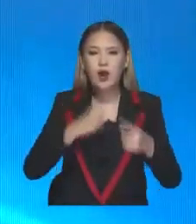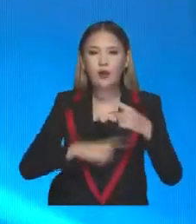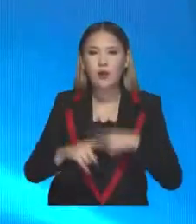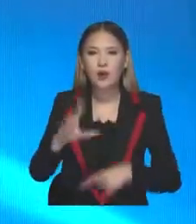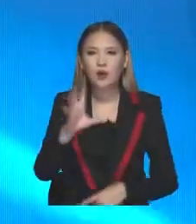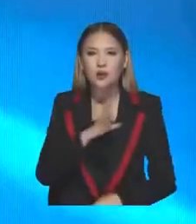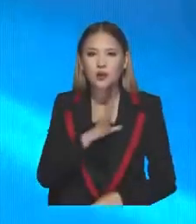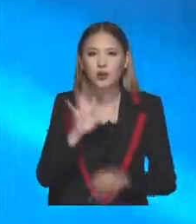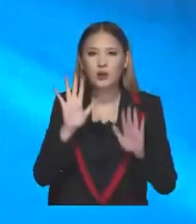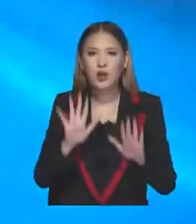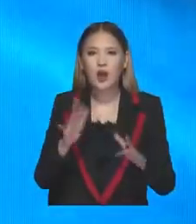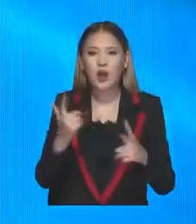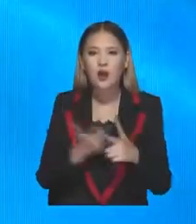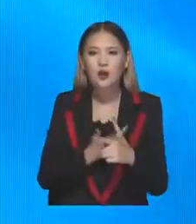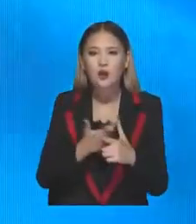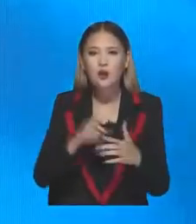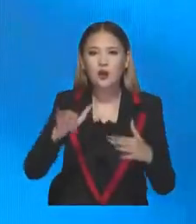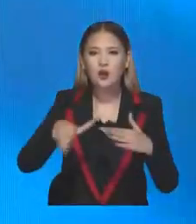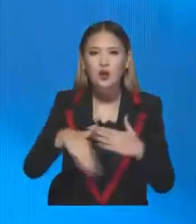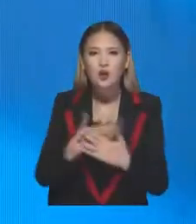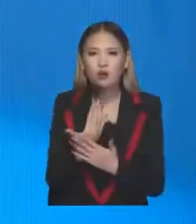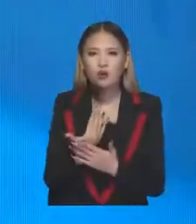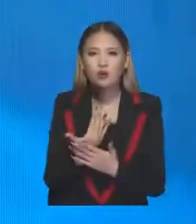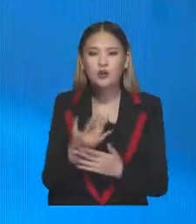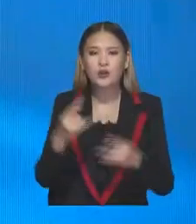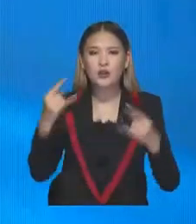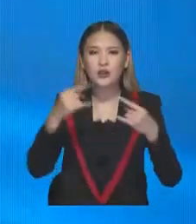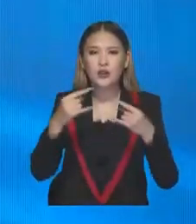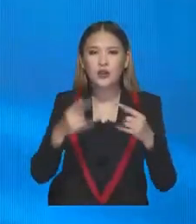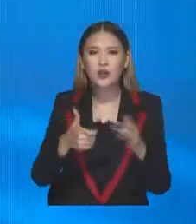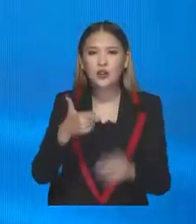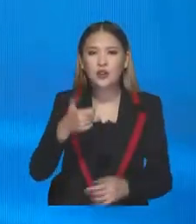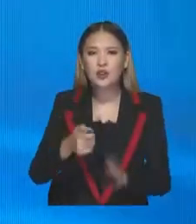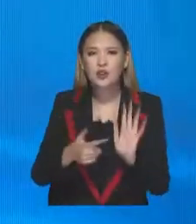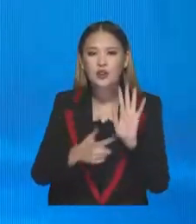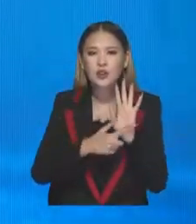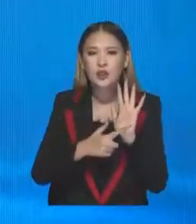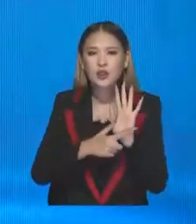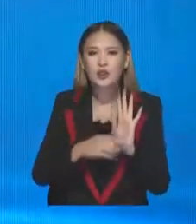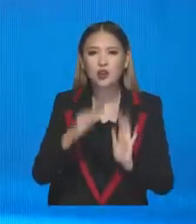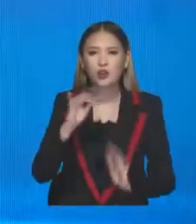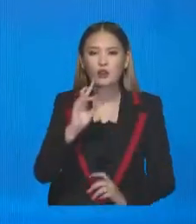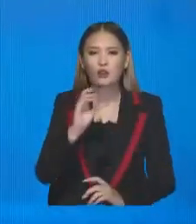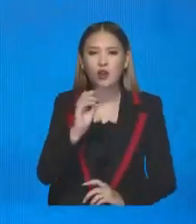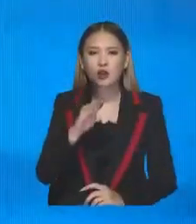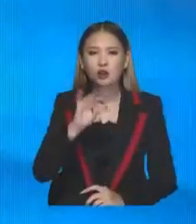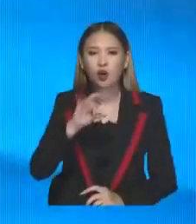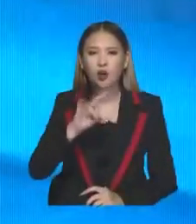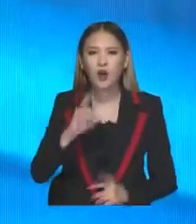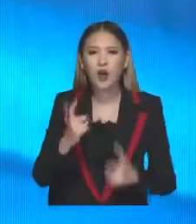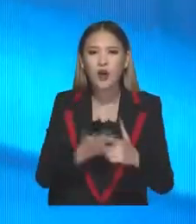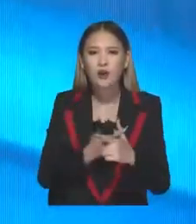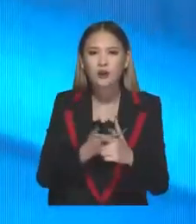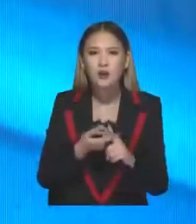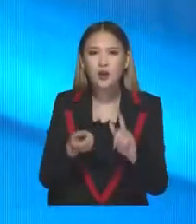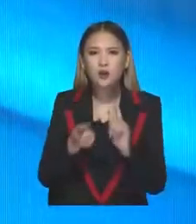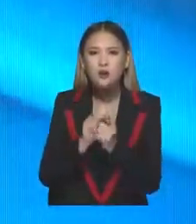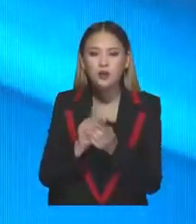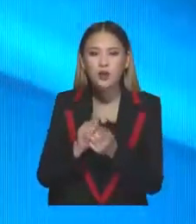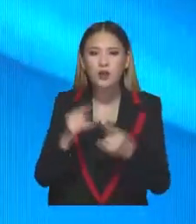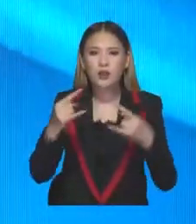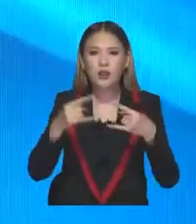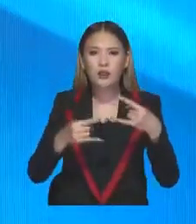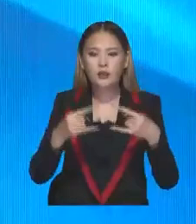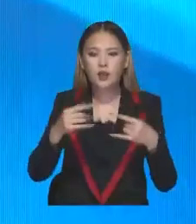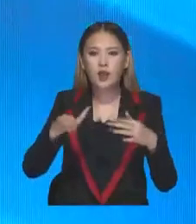Тек жаңа атауымен. Енді теледидар пультінің 7-ші батырмасында Жібек жолы. Атымен заты өзгерген арнаның